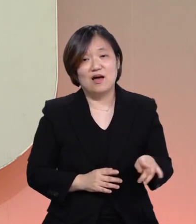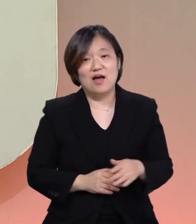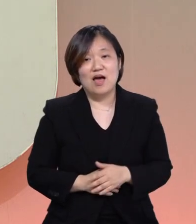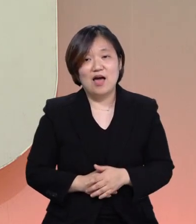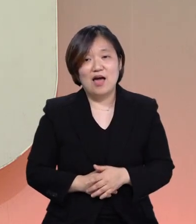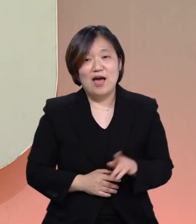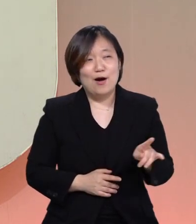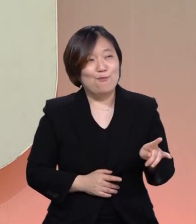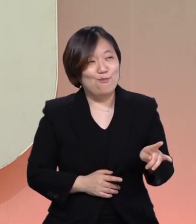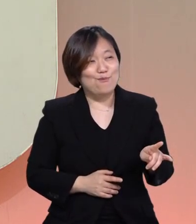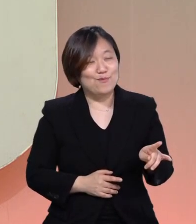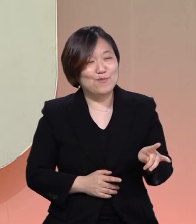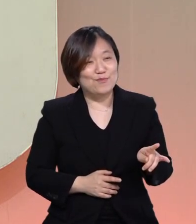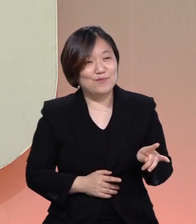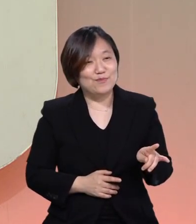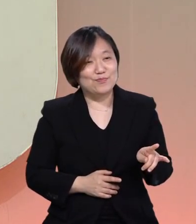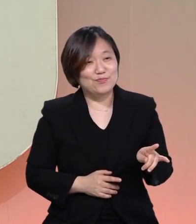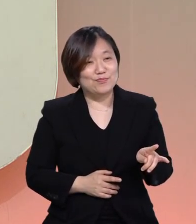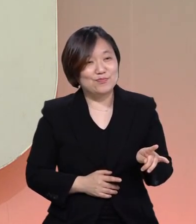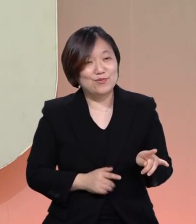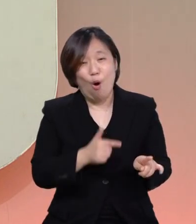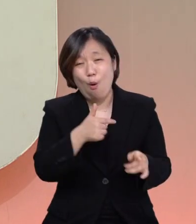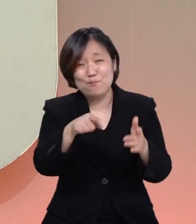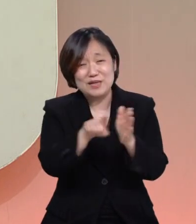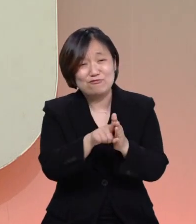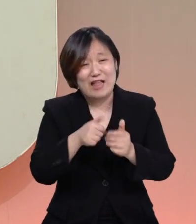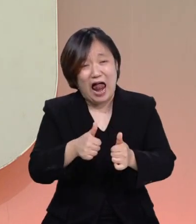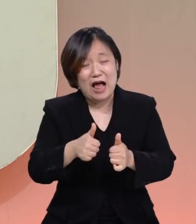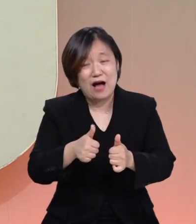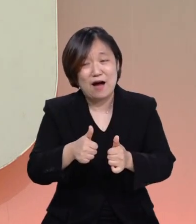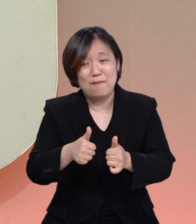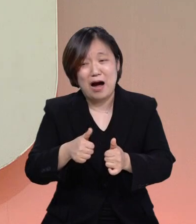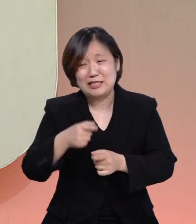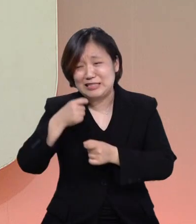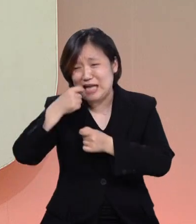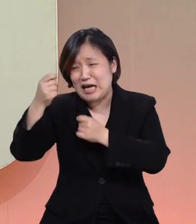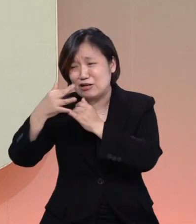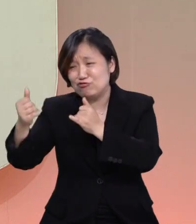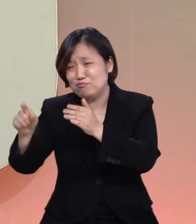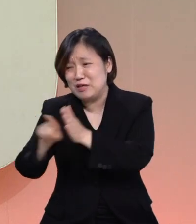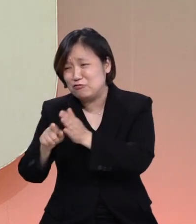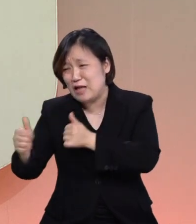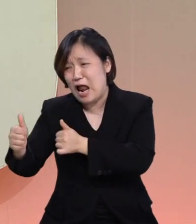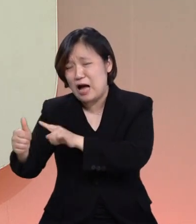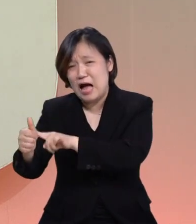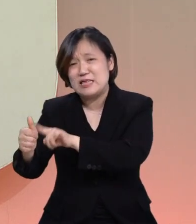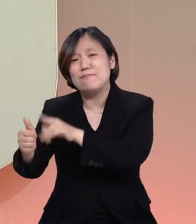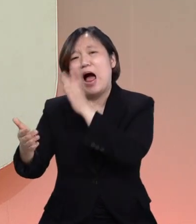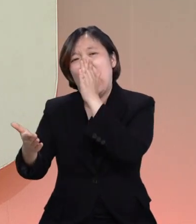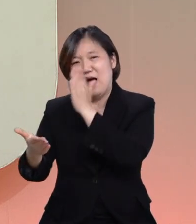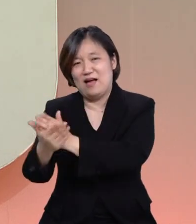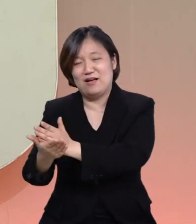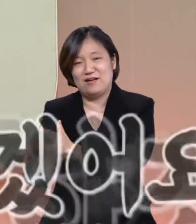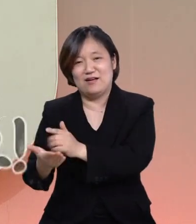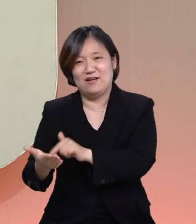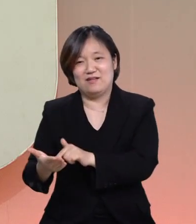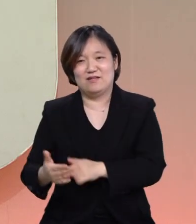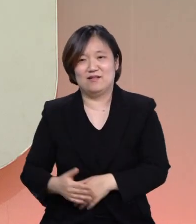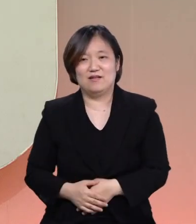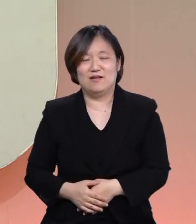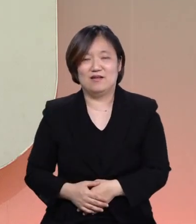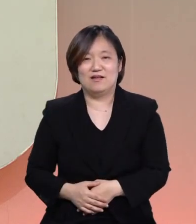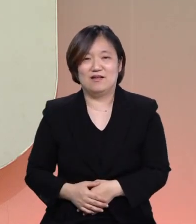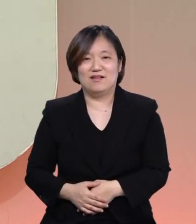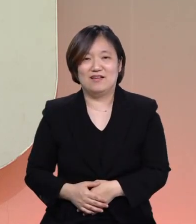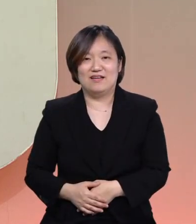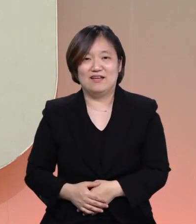절대 이런 영험 같은 거에 또 너무 홀딱 빠져가지고 이상한 사이비 종교인들을 만나면 안 됩니다 여러분 제가